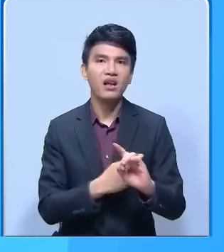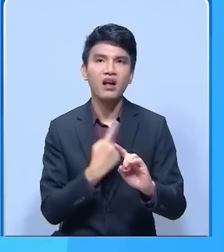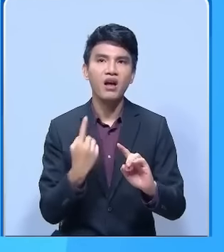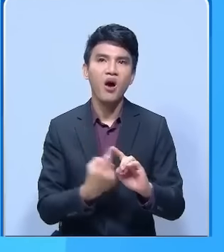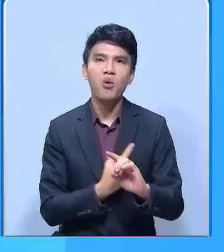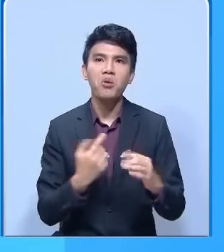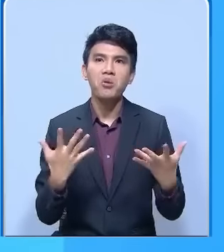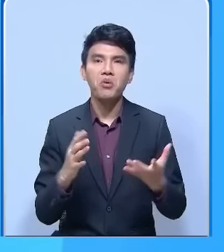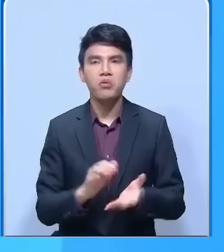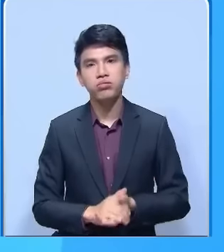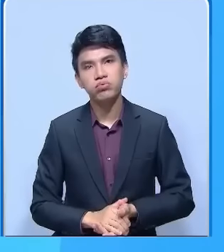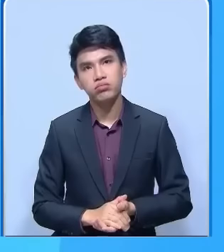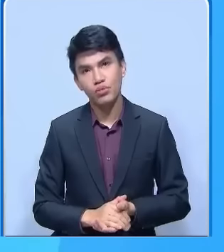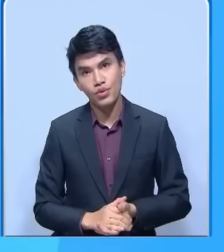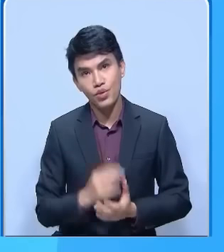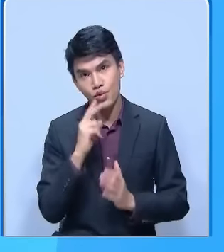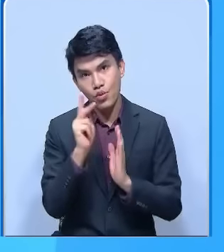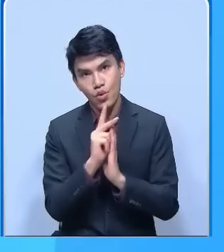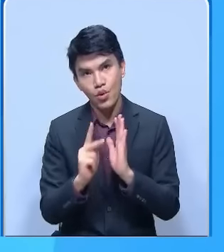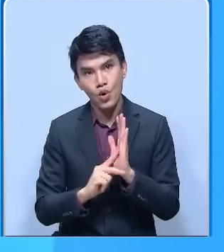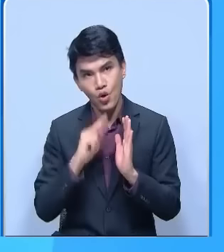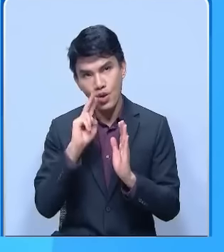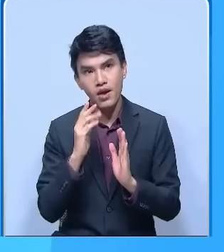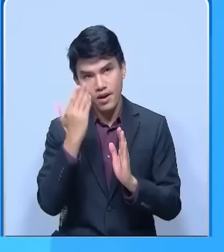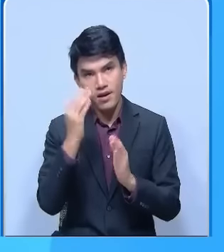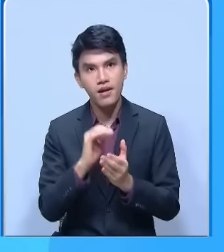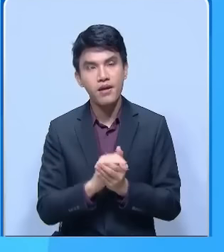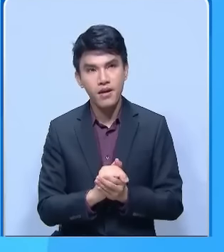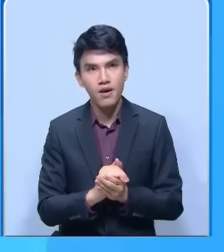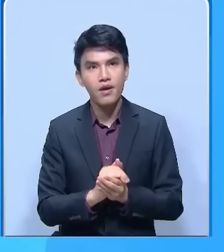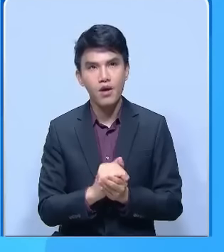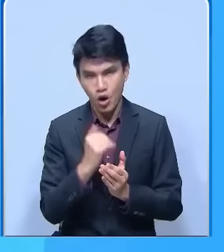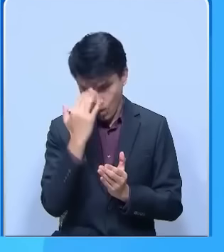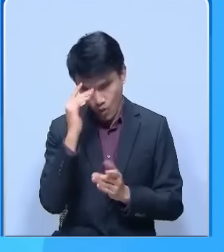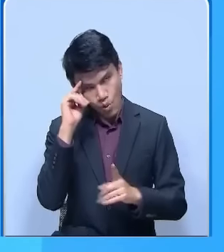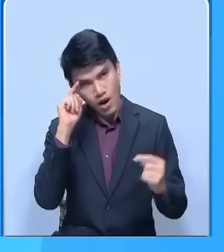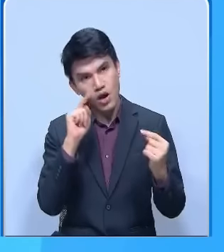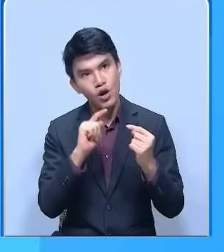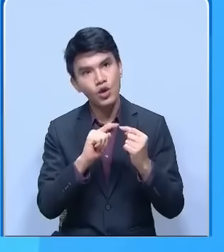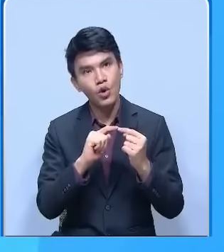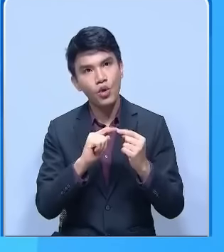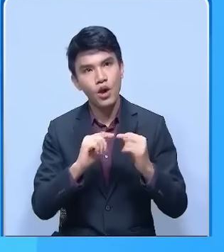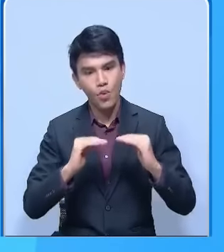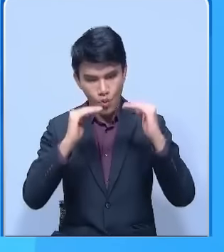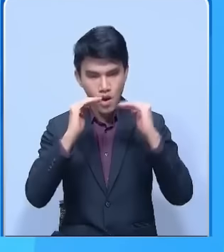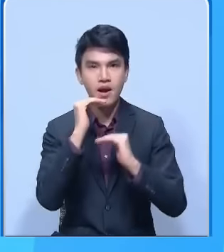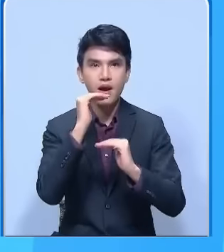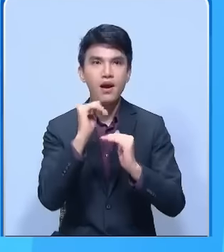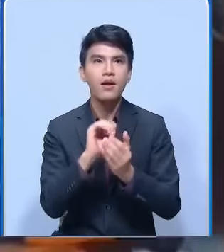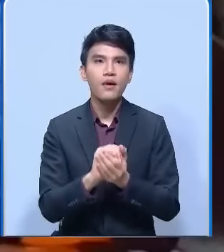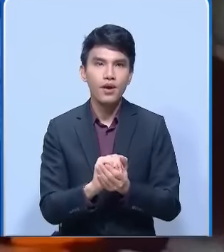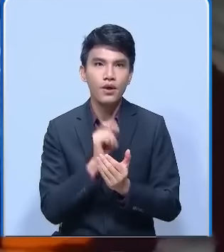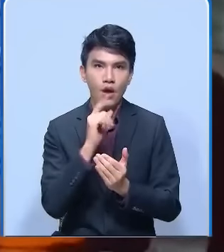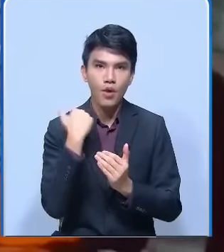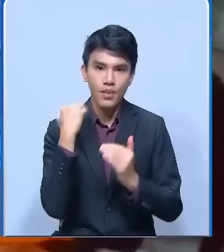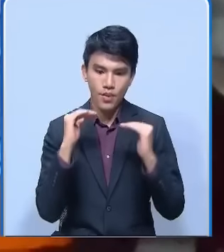อื่นนี่ไง เดี๋ยวดูข้อกฎหมายให้นิดนึงน ะ ก็เพราะมันจะมีเรื่องของความสูงของรั้วกำหนดอยู่ว่ารั้วเนี่ยมันจะต้องสู